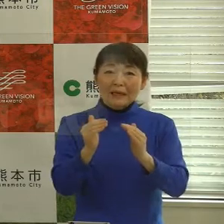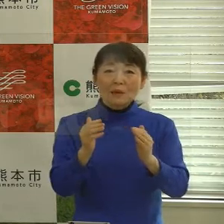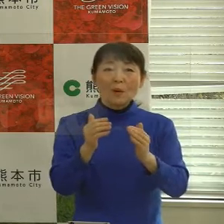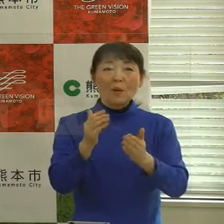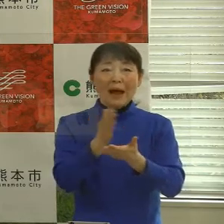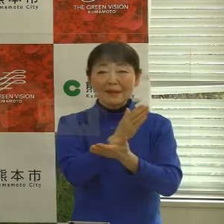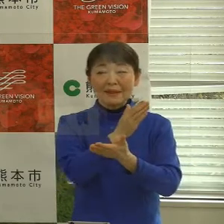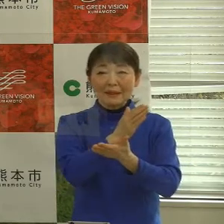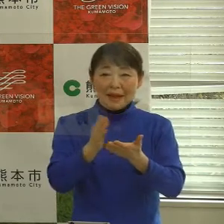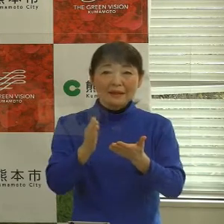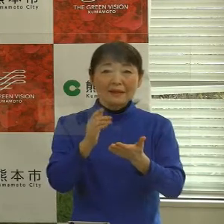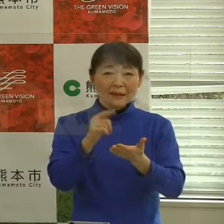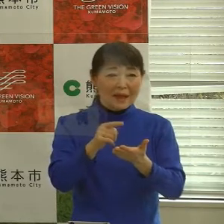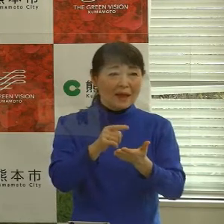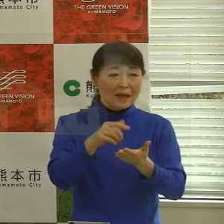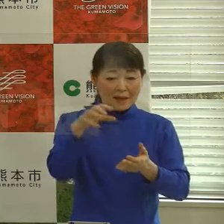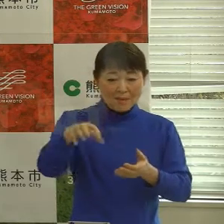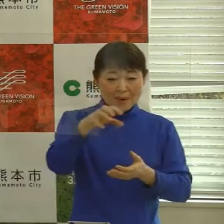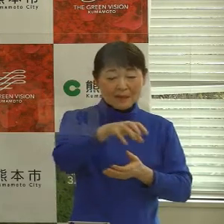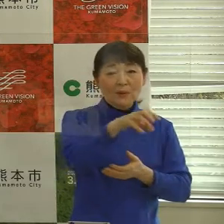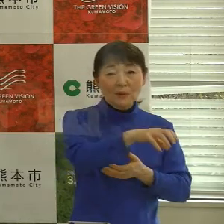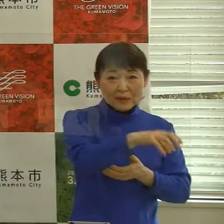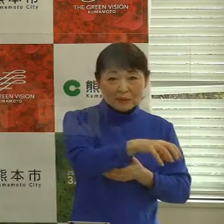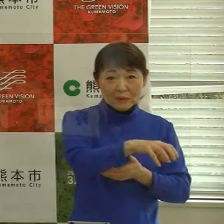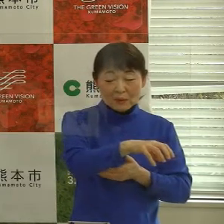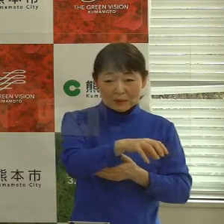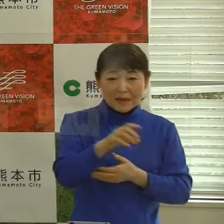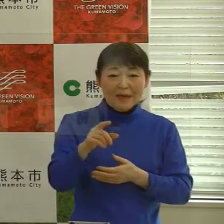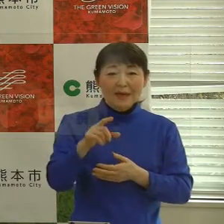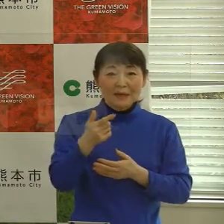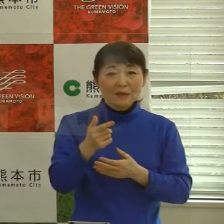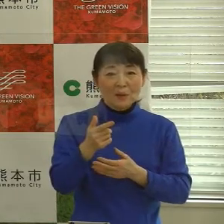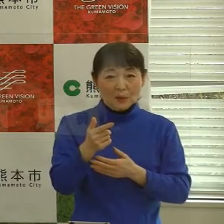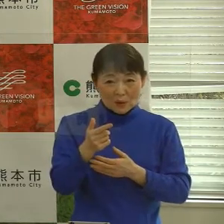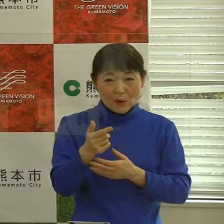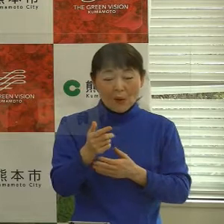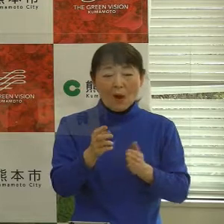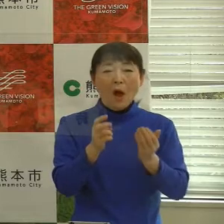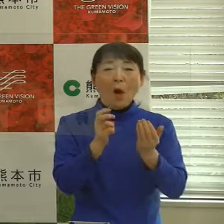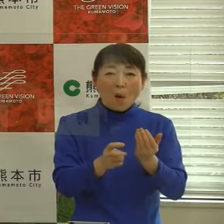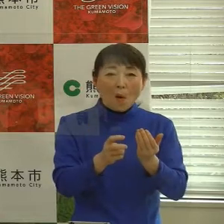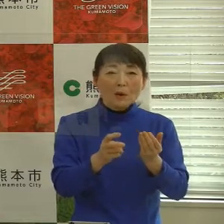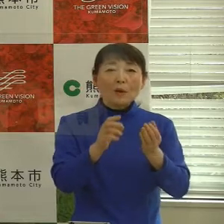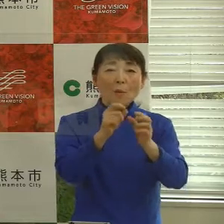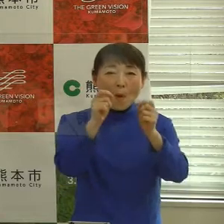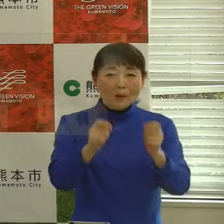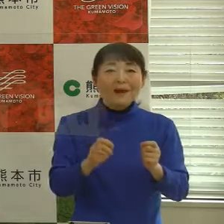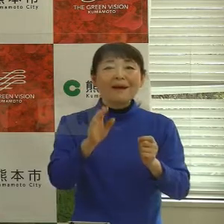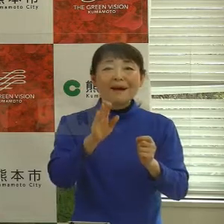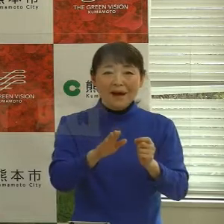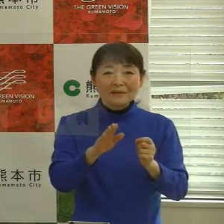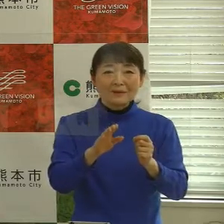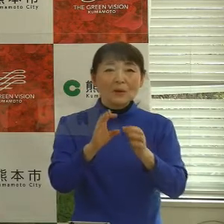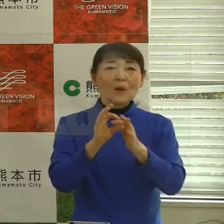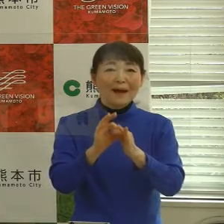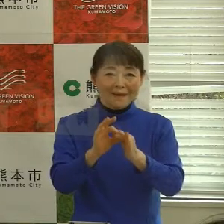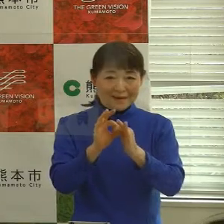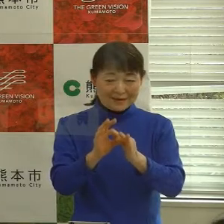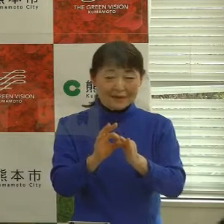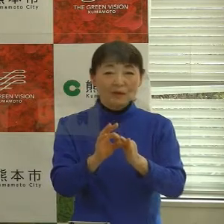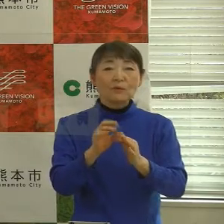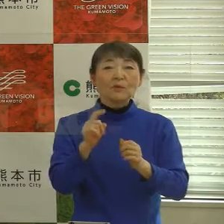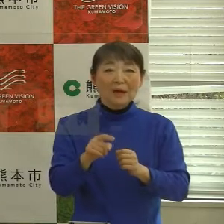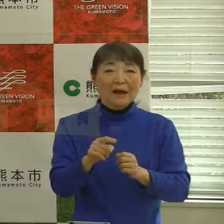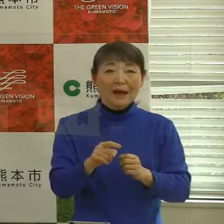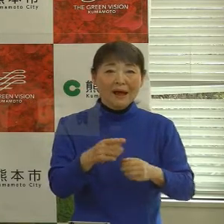ですけれども、しっかり仰がないといけないというふうに思っています。これは法的な問題も含めていろいろ関係してくると思いますので、そ